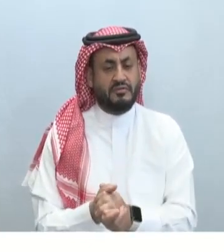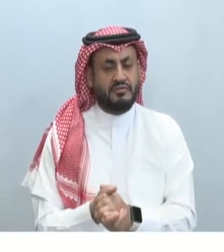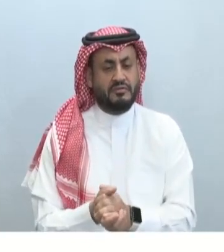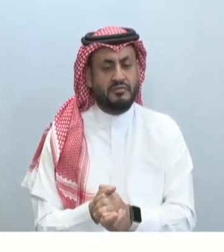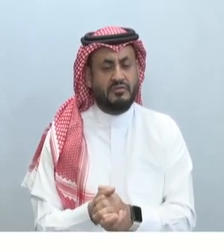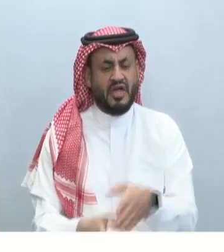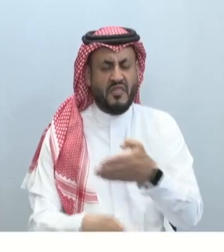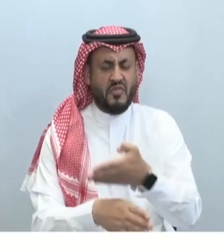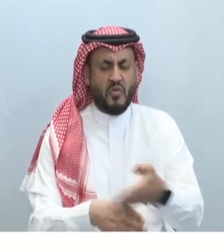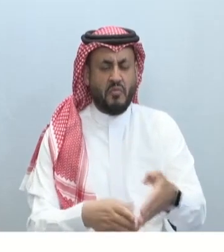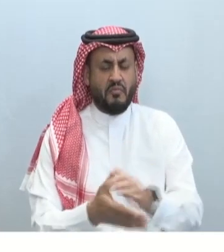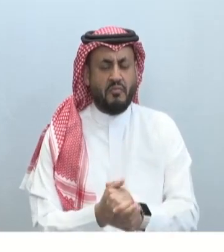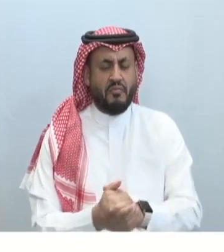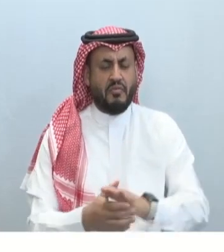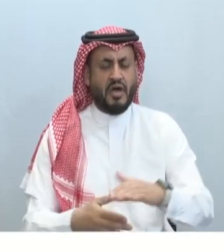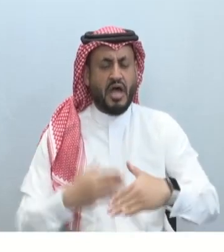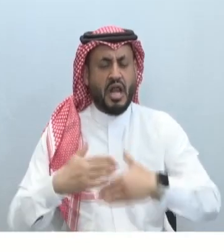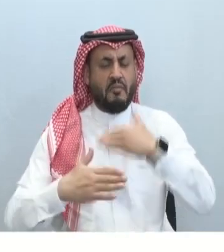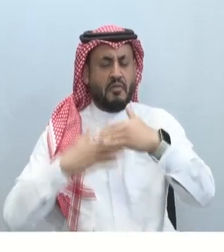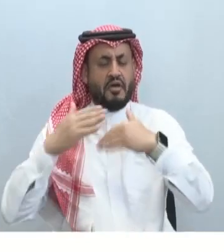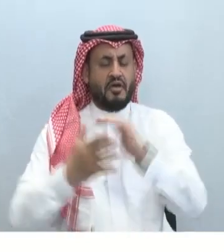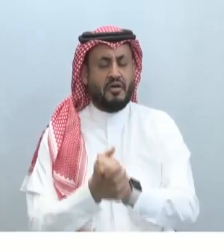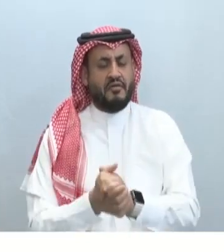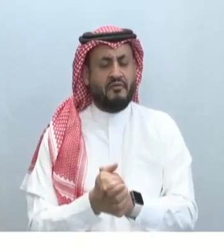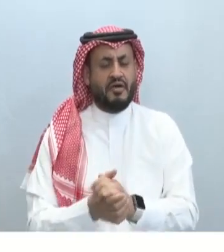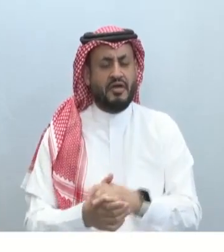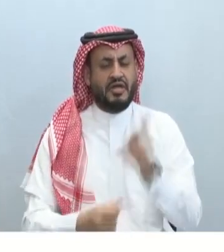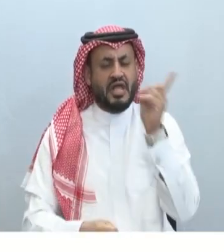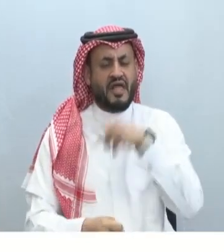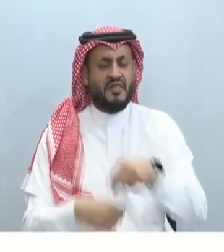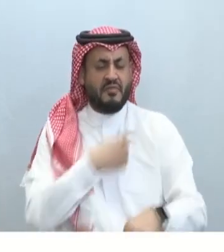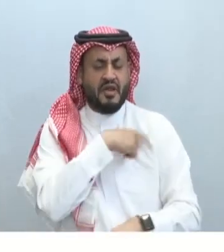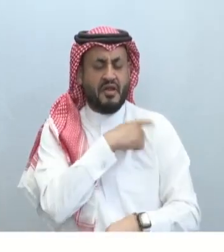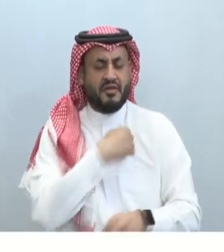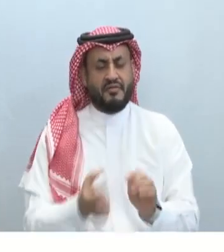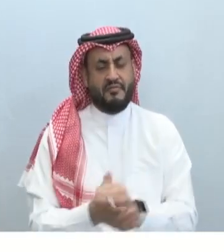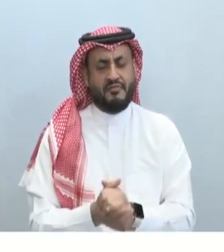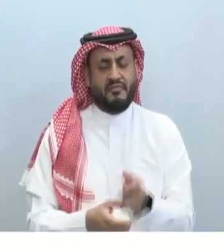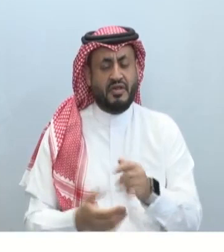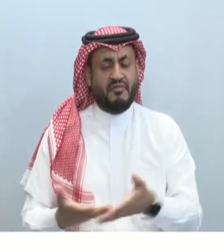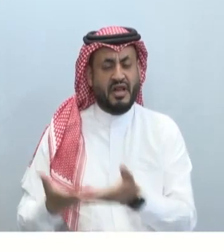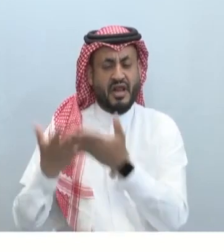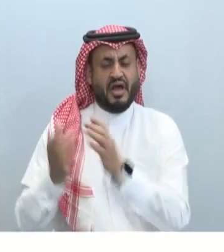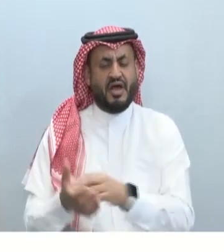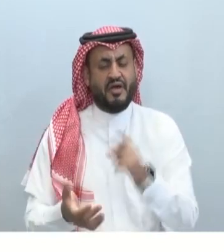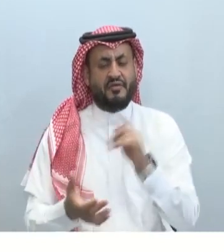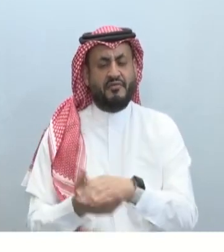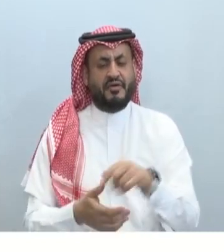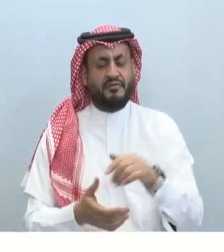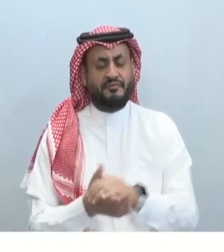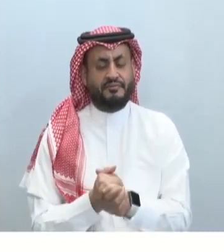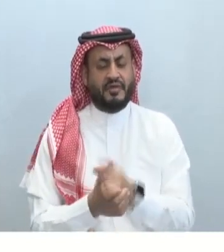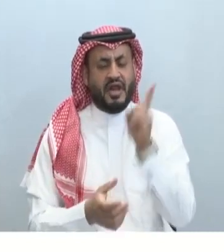البركه ويثن بفعله ويعرض نفسه لعقاب الله في الاخره خاصه اذا حلف